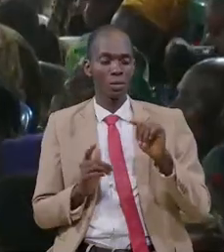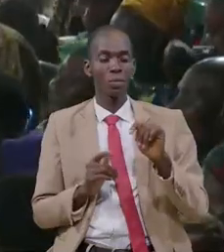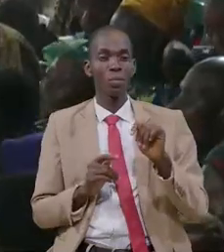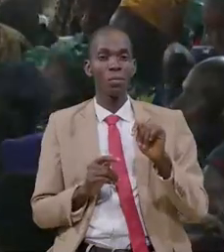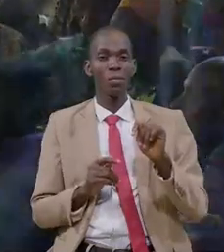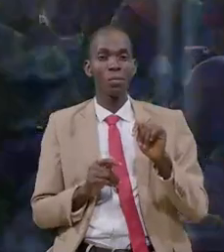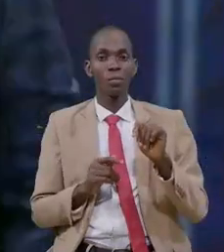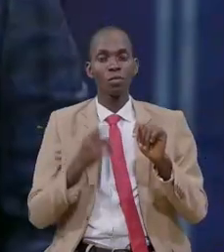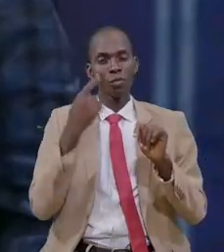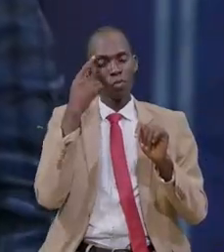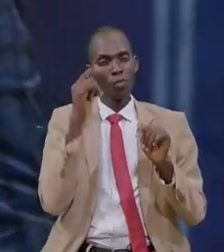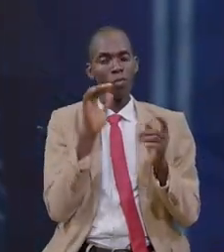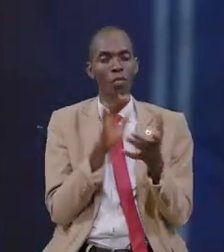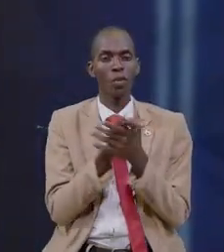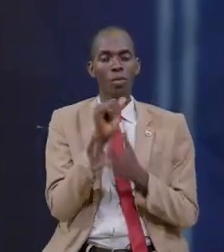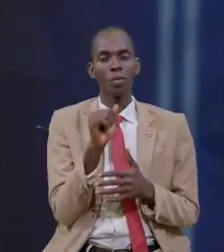Lettre suivante, c'est